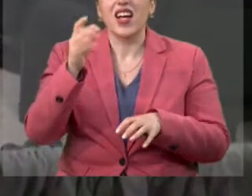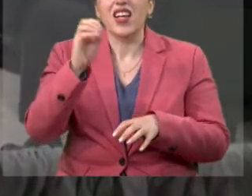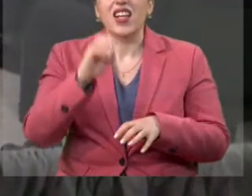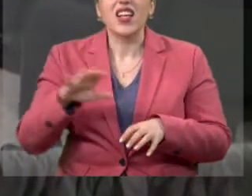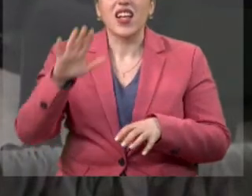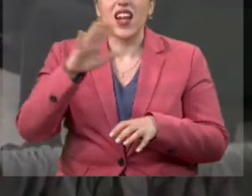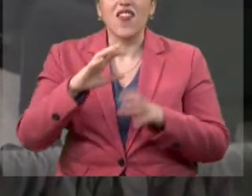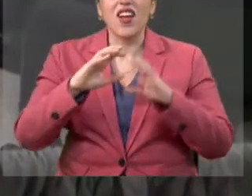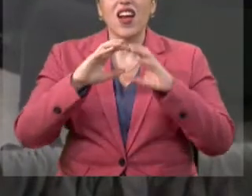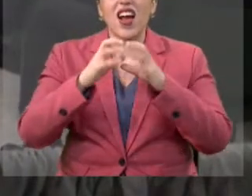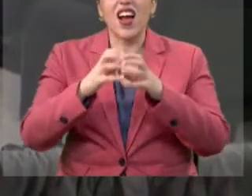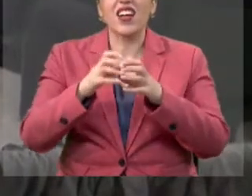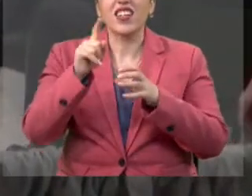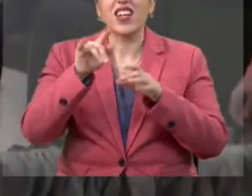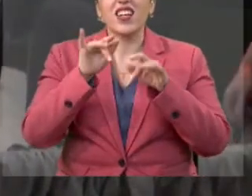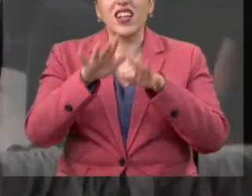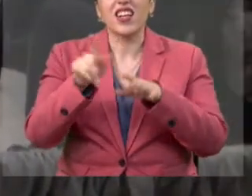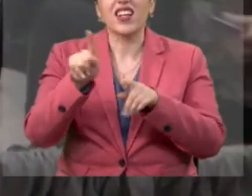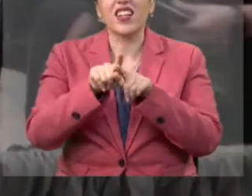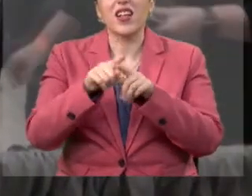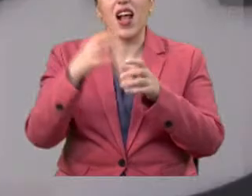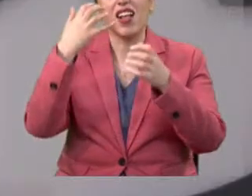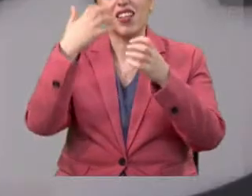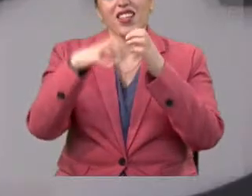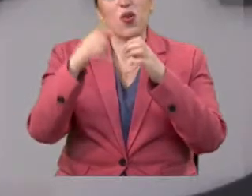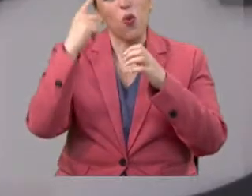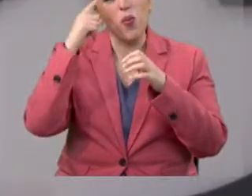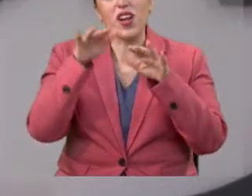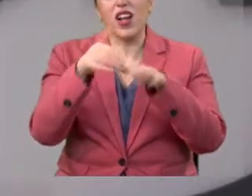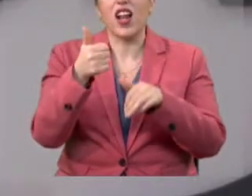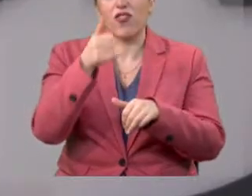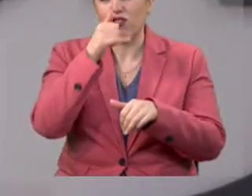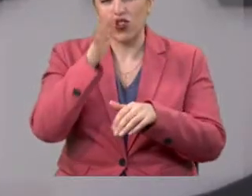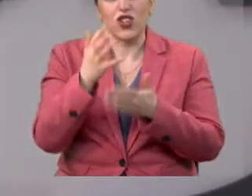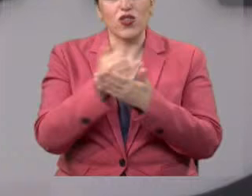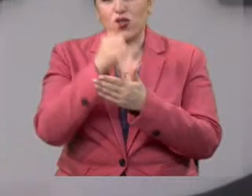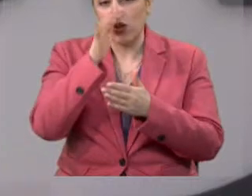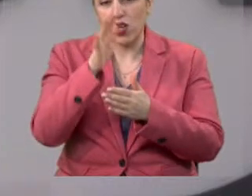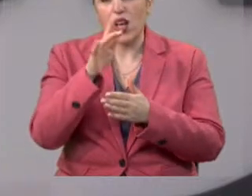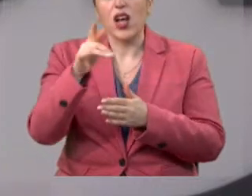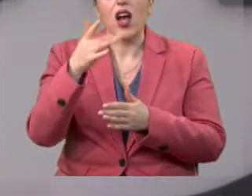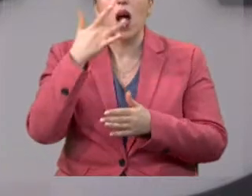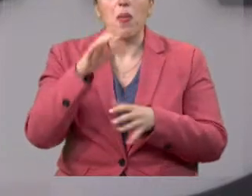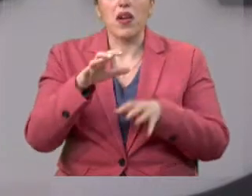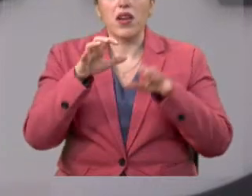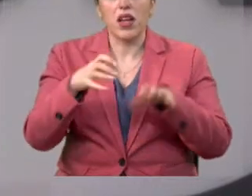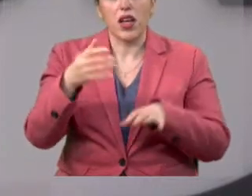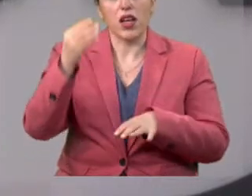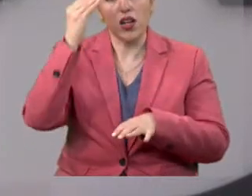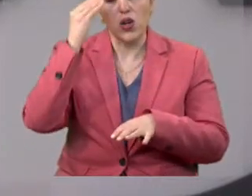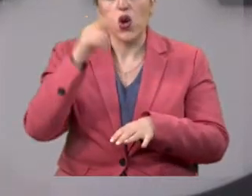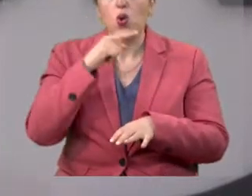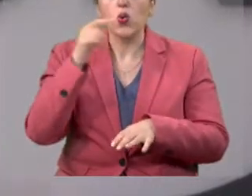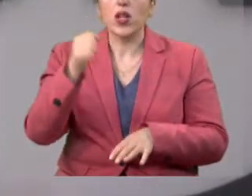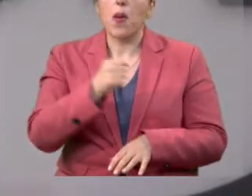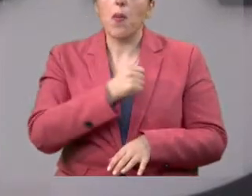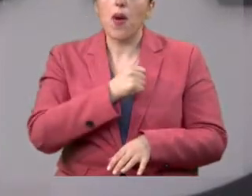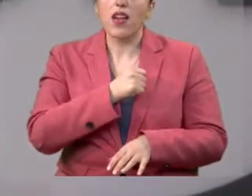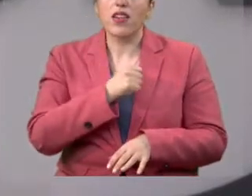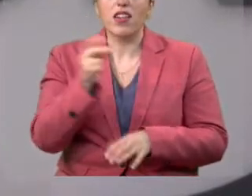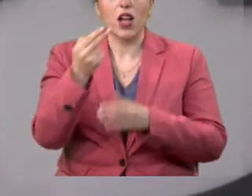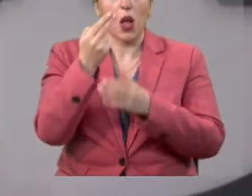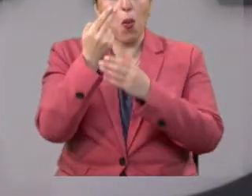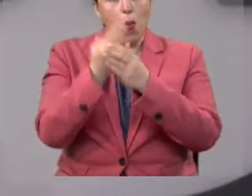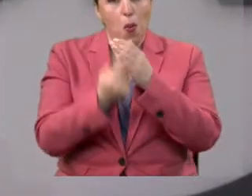միասնությունը և ռուսական ագրեսիային Ուկրաինայի դիմադրության ուժը։ Միևնույն ժամանակ, ըստ Բայդենի, որքան ակնհայտ է դառնում ռուսական բանակի